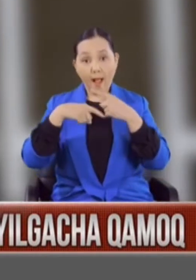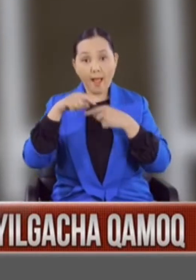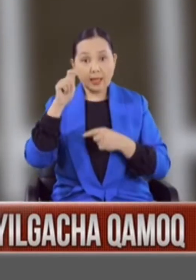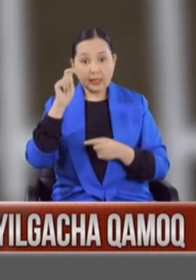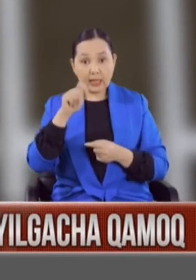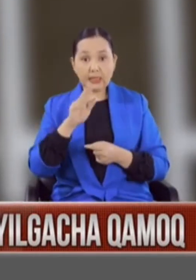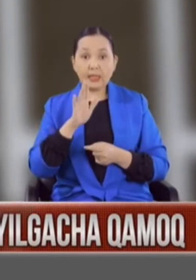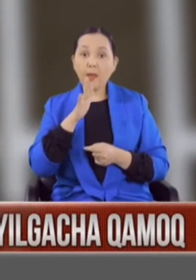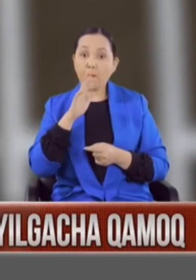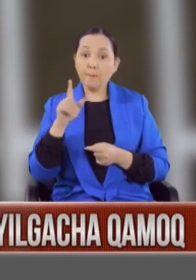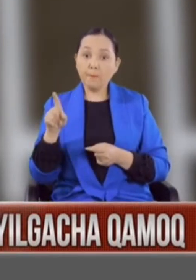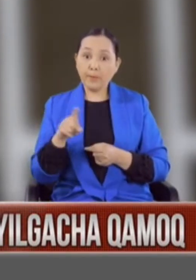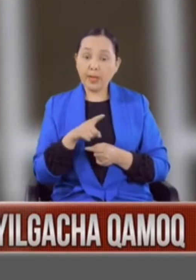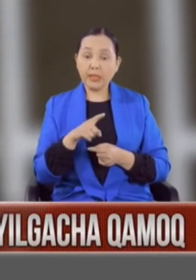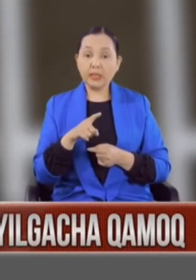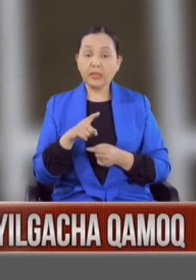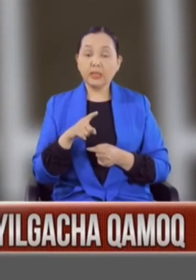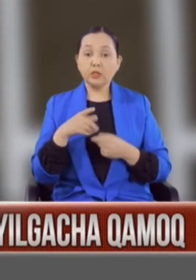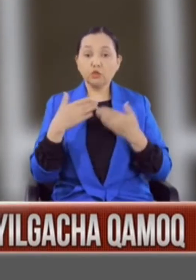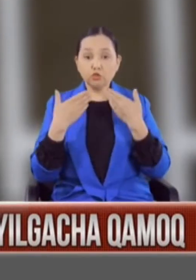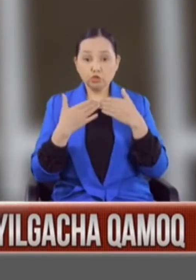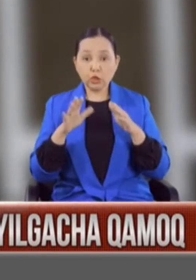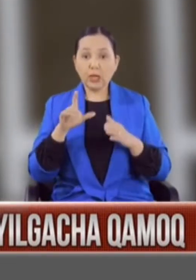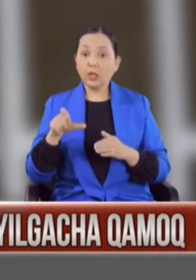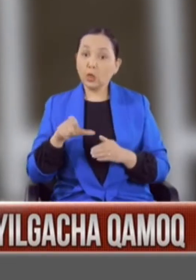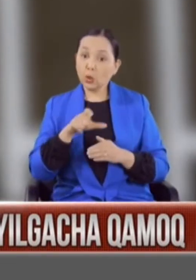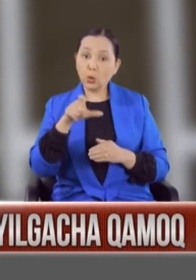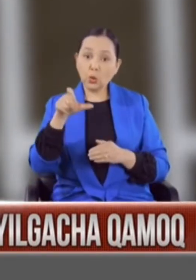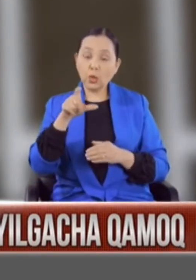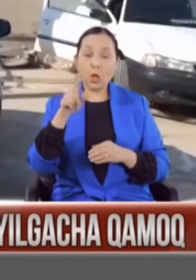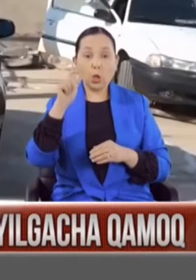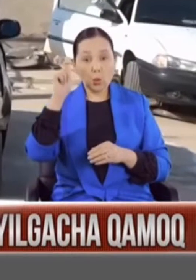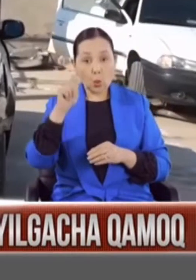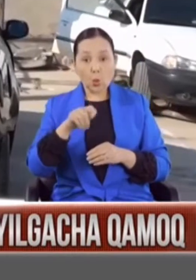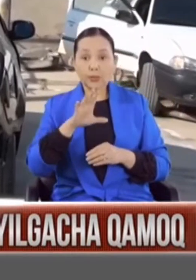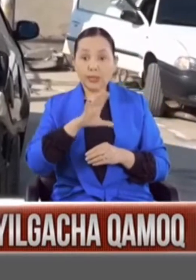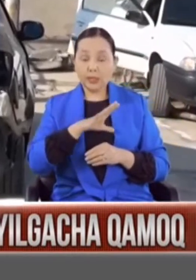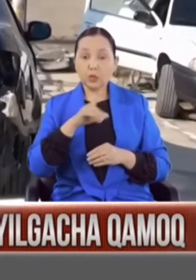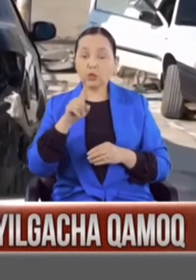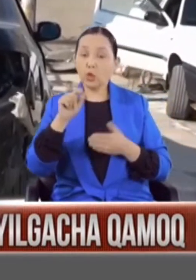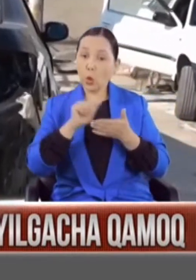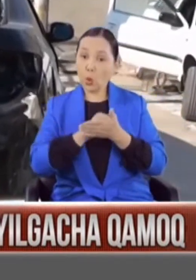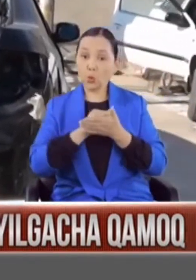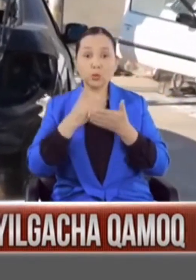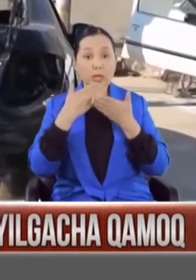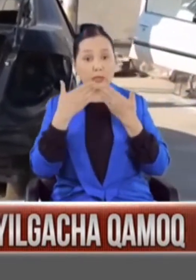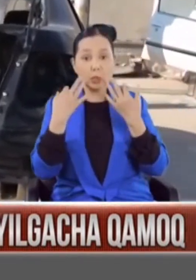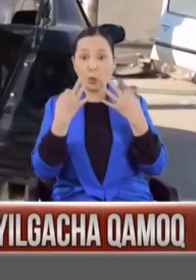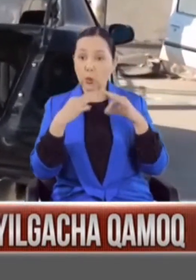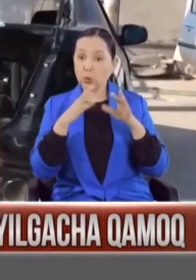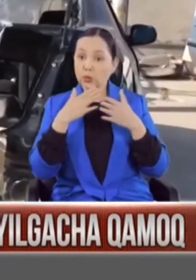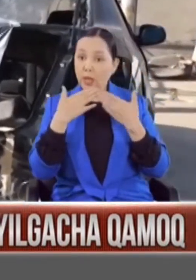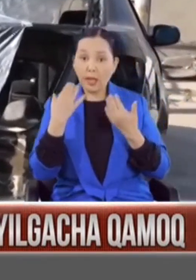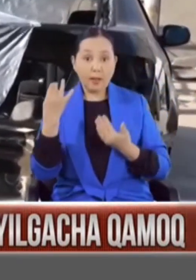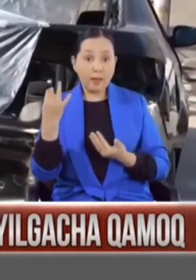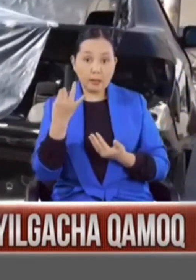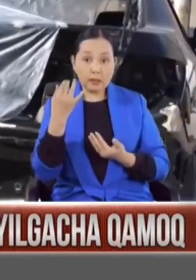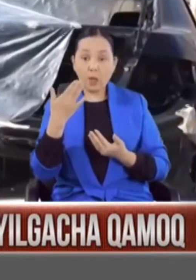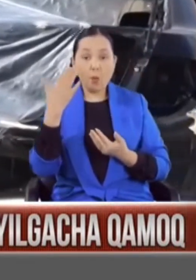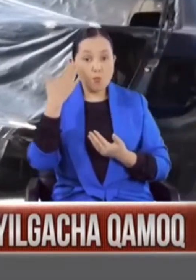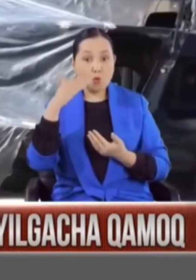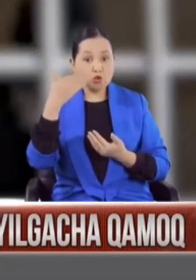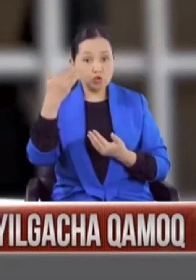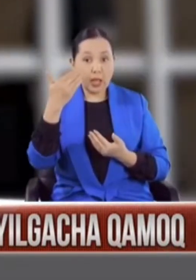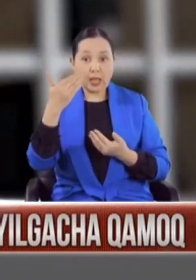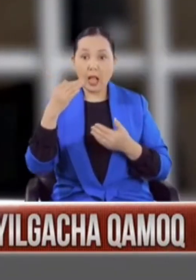qaytadigan payt yo'lga chiqdik. Yo'lda to'xtatishdi. Hujjatsiz, ruxsatsiz va eng qizig'i boshqaga